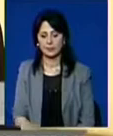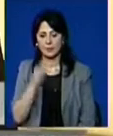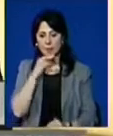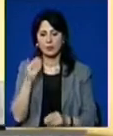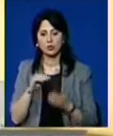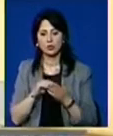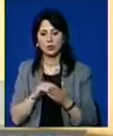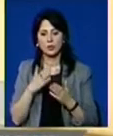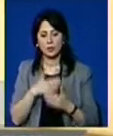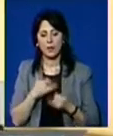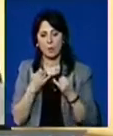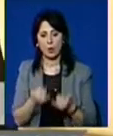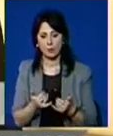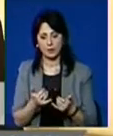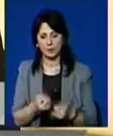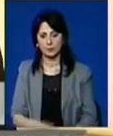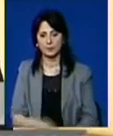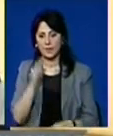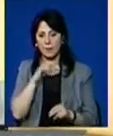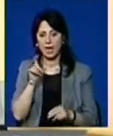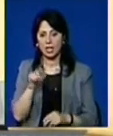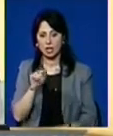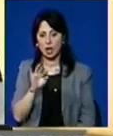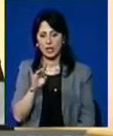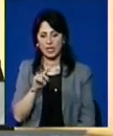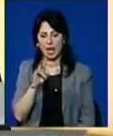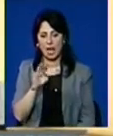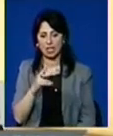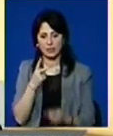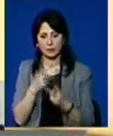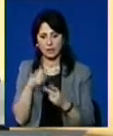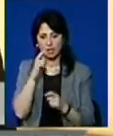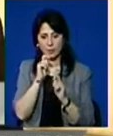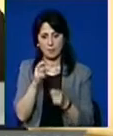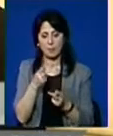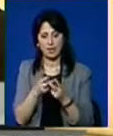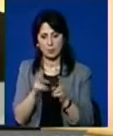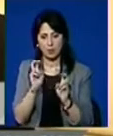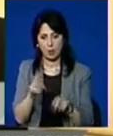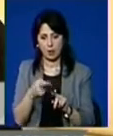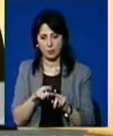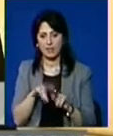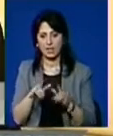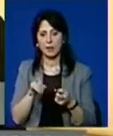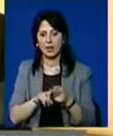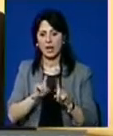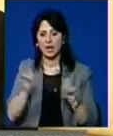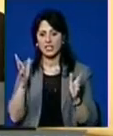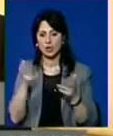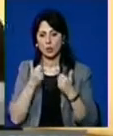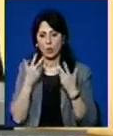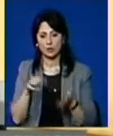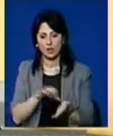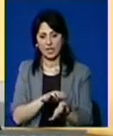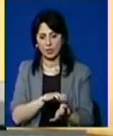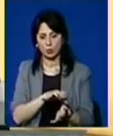ბრალდების მხარე შუამდგომლობა დაკმაყოფილდა. ბრალდებულ თორნიკე კაჭარავას აღკვეთის ღონისძიების სახით შეეფარდა პატიმრობა. საქმე ეხება განსაკუთრებით დიდი